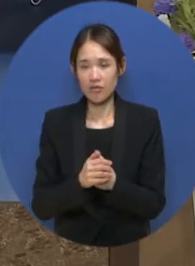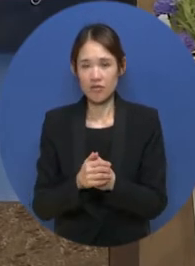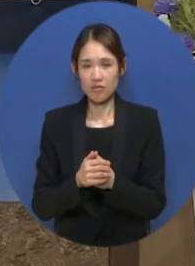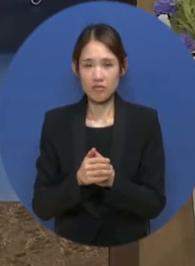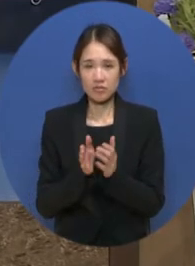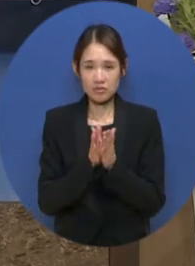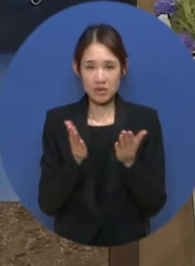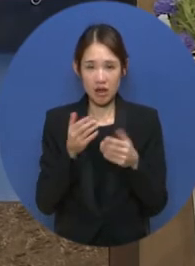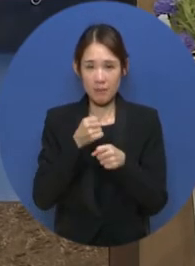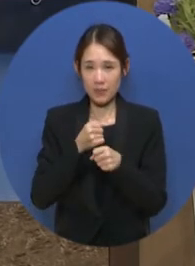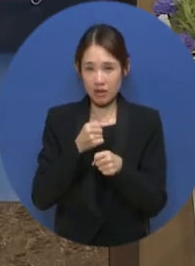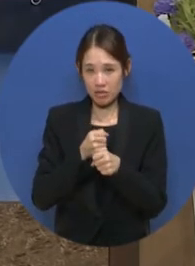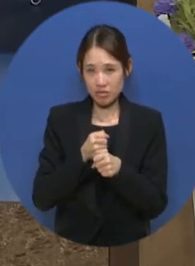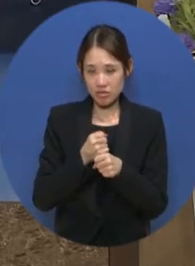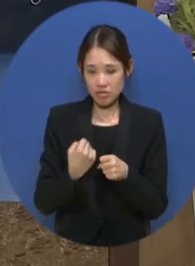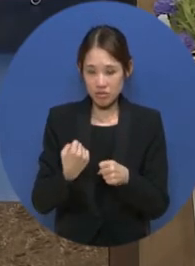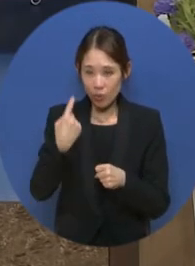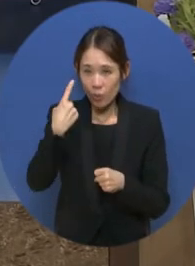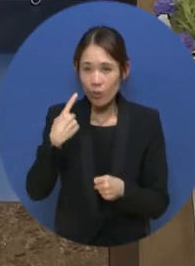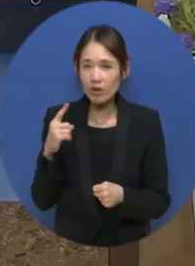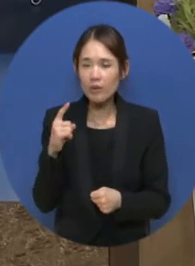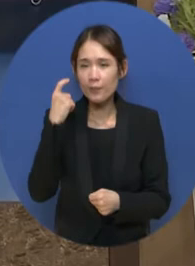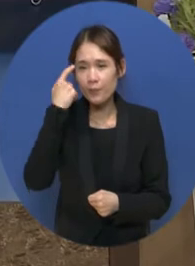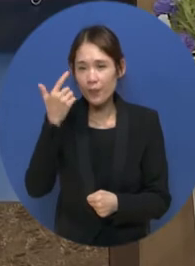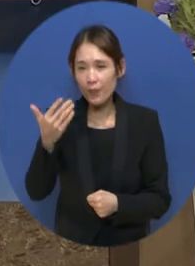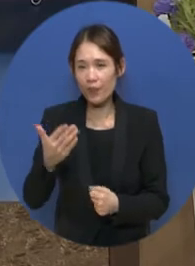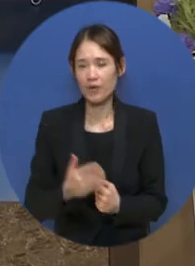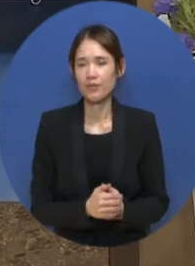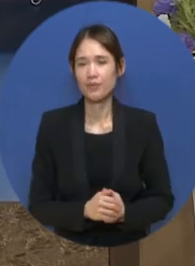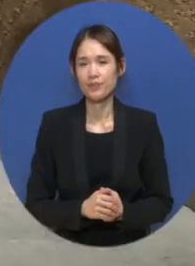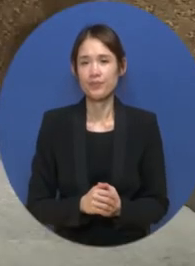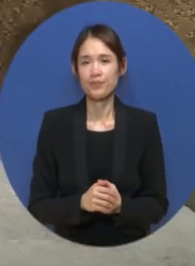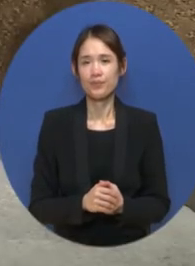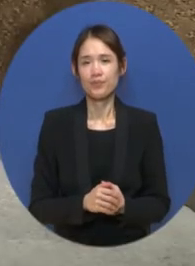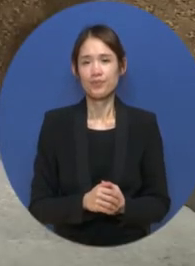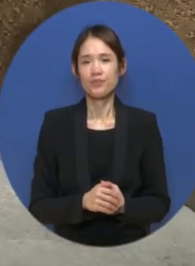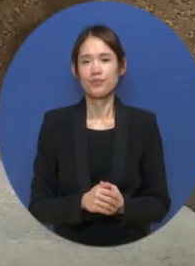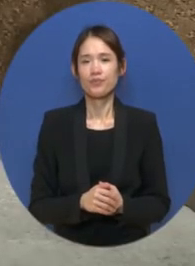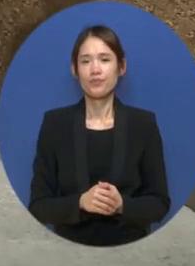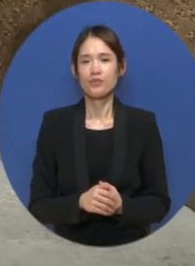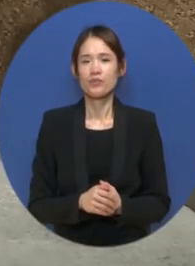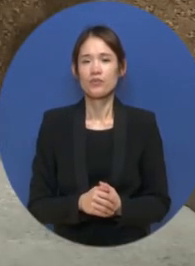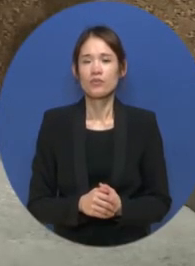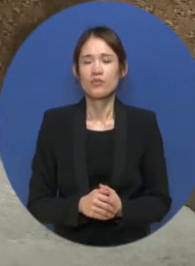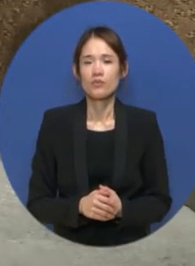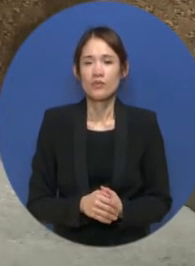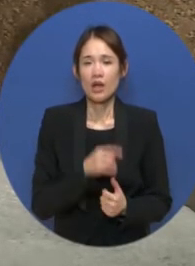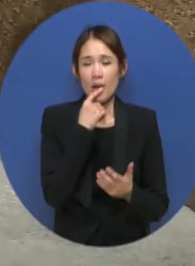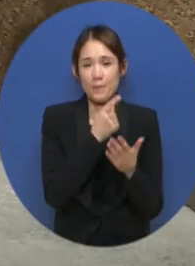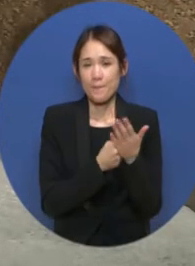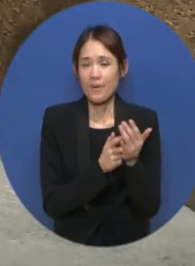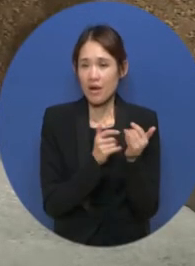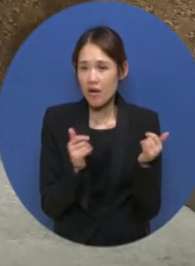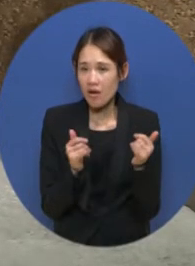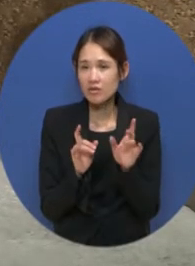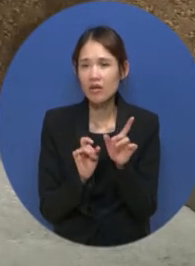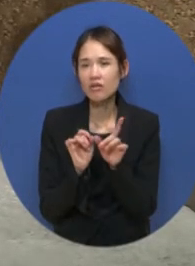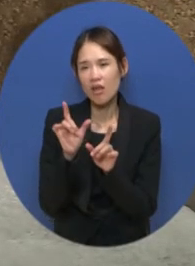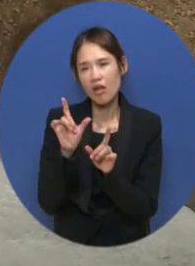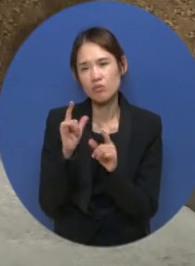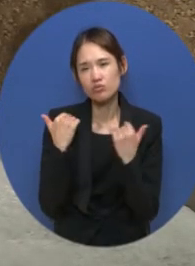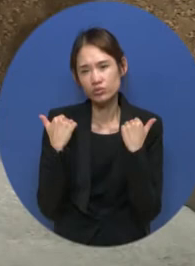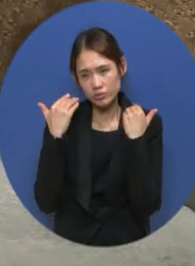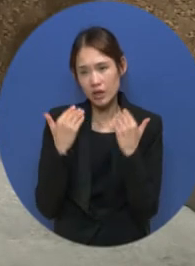책자를 만들게 된 계기가 있으신가요 네모 이제 이 퇴 자들이 섰을 때 분다 발 달